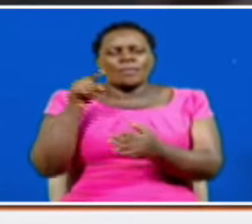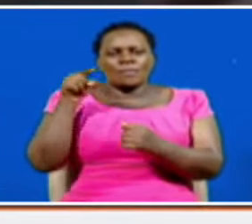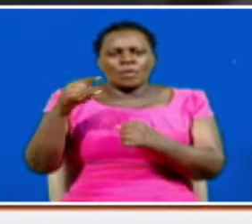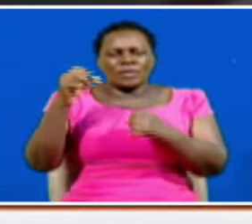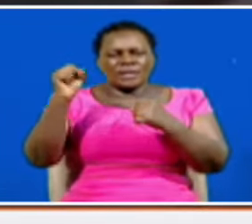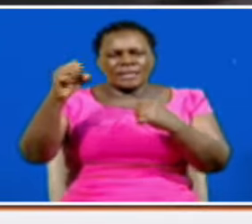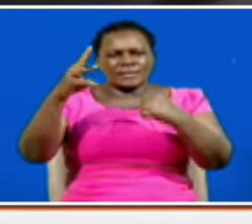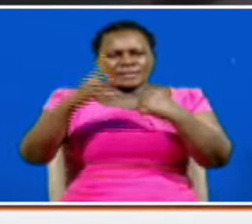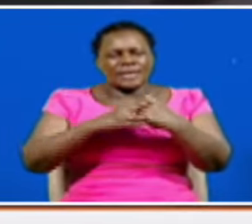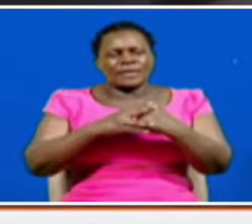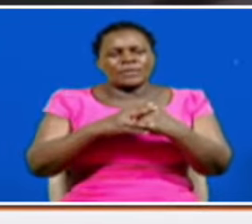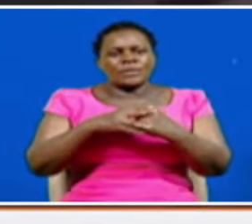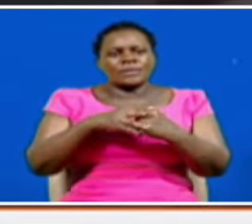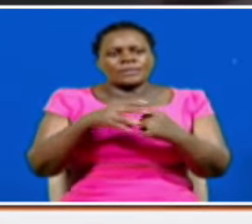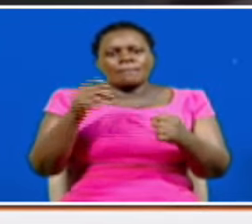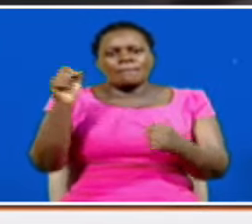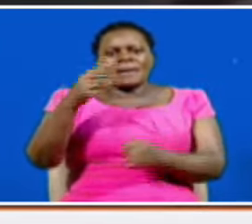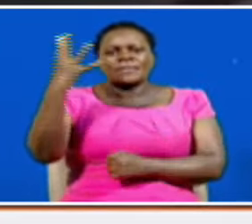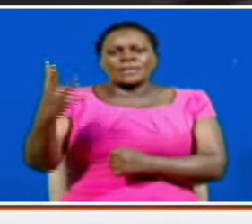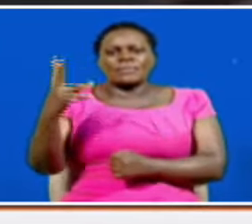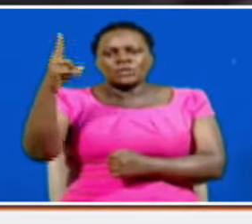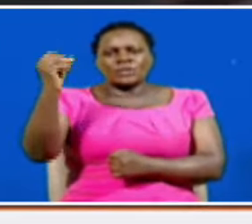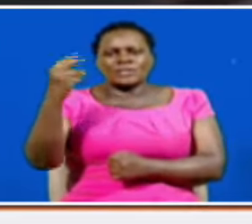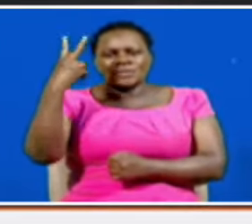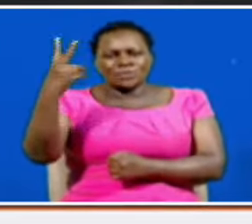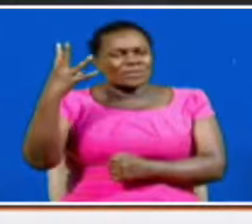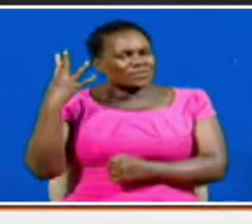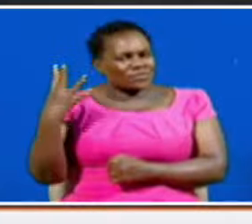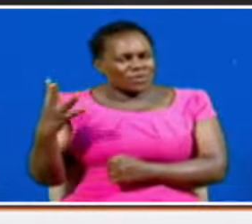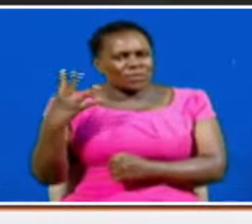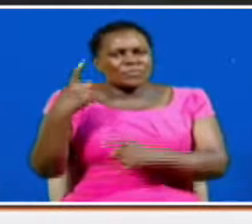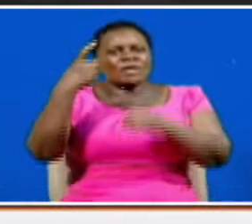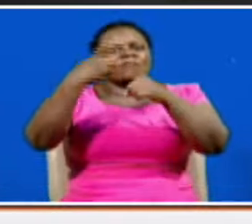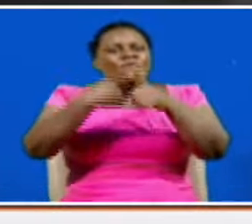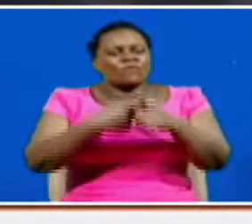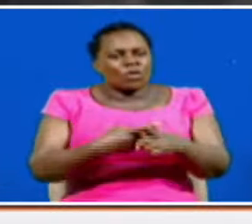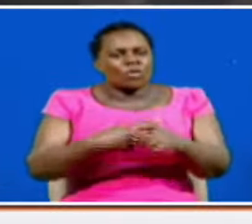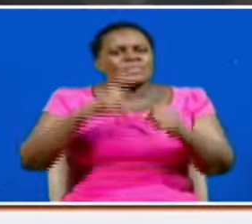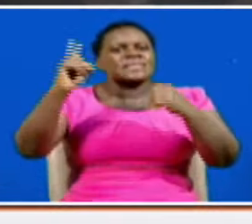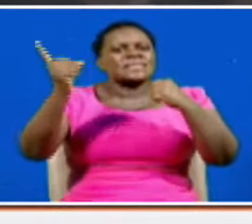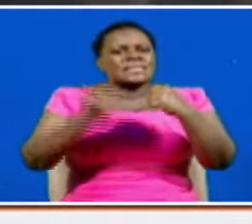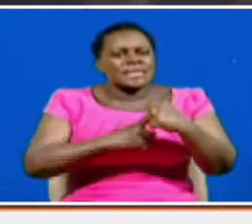1.9585 kilowati mwezi Aprili mwaka 2024 kutoka shilingi